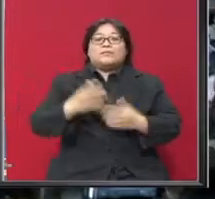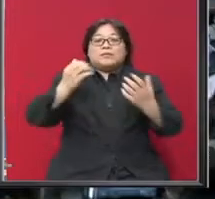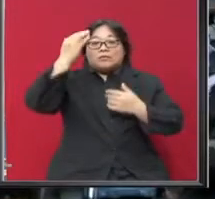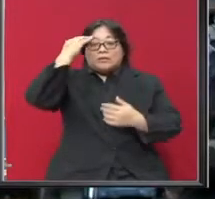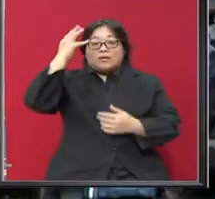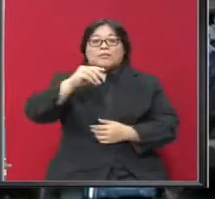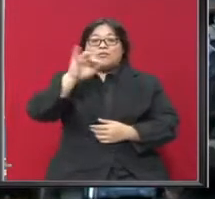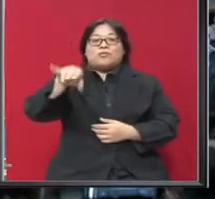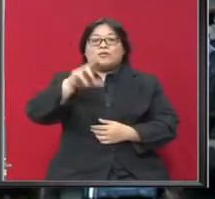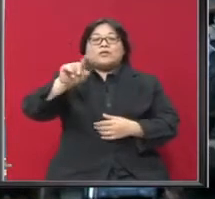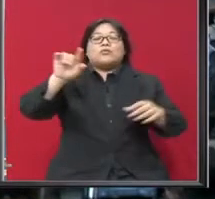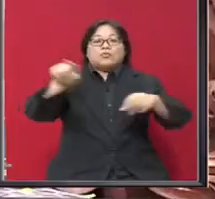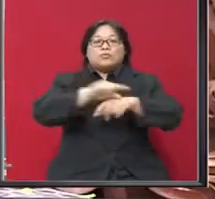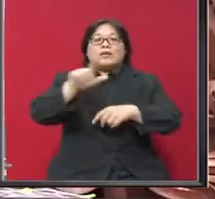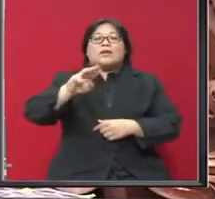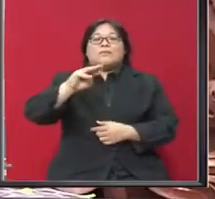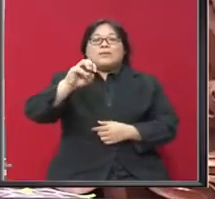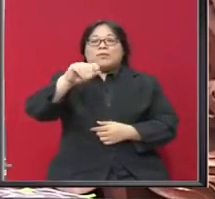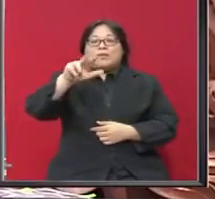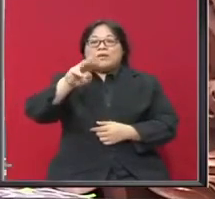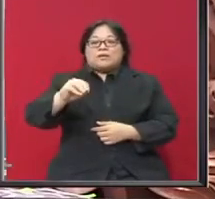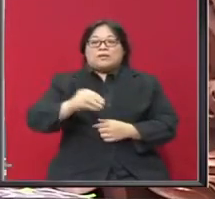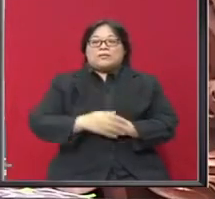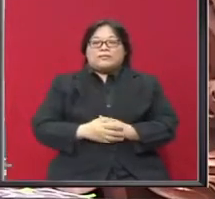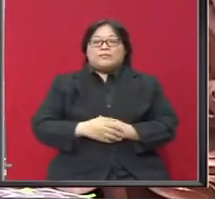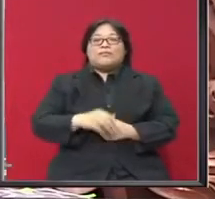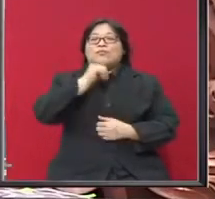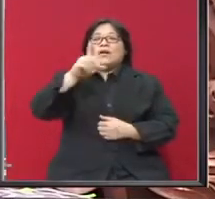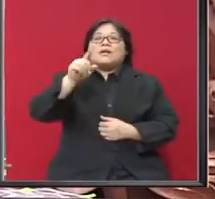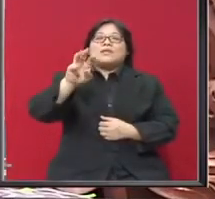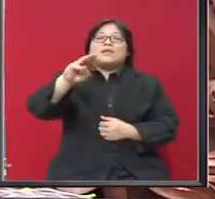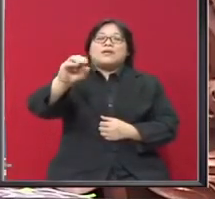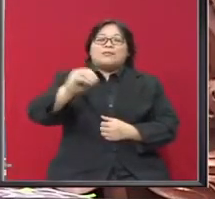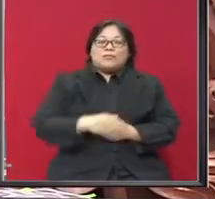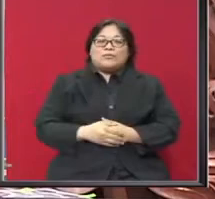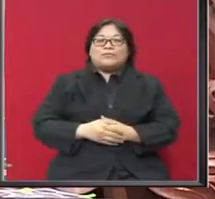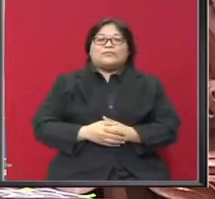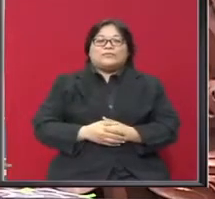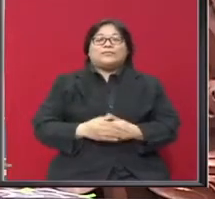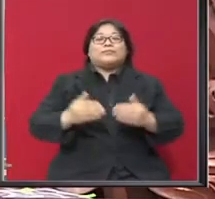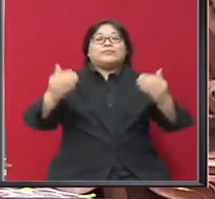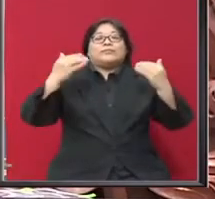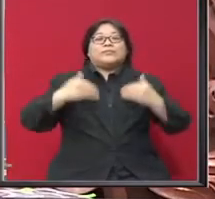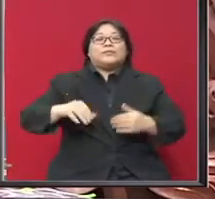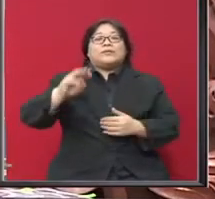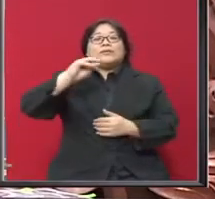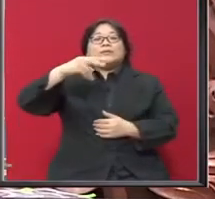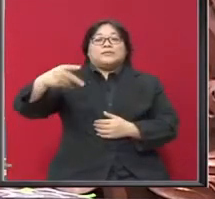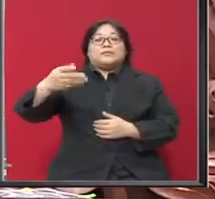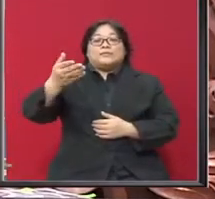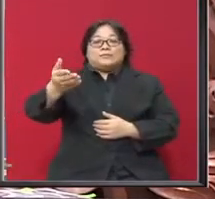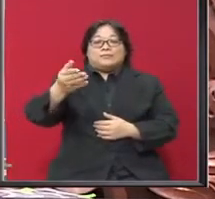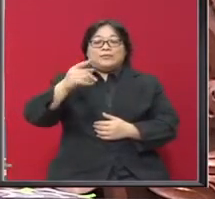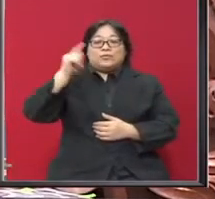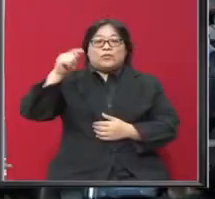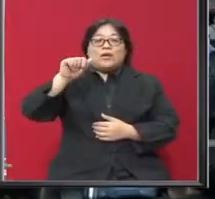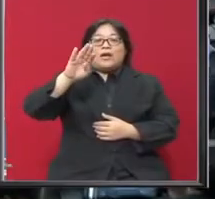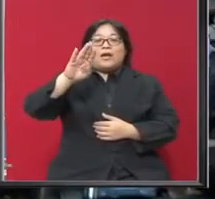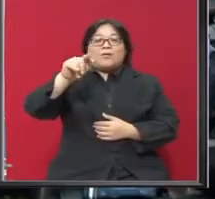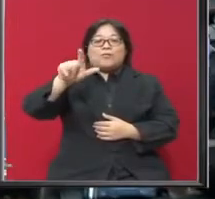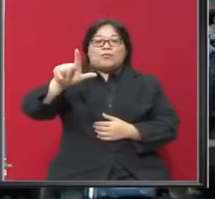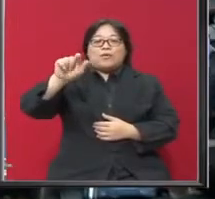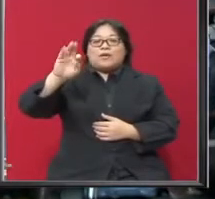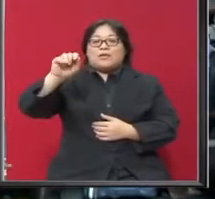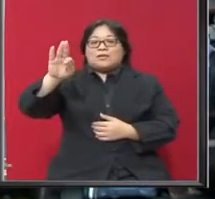remaja rezeki Never Ever endom bukan demo Latif Bin Abdurrahman masih